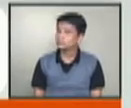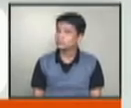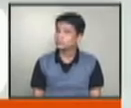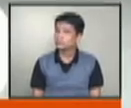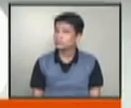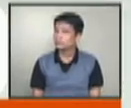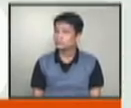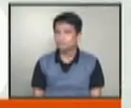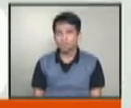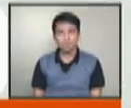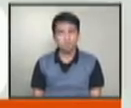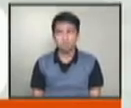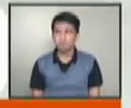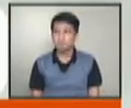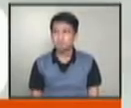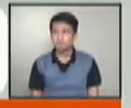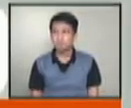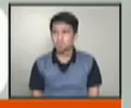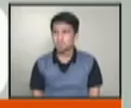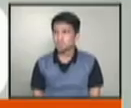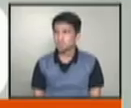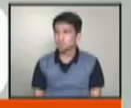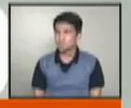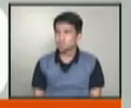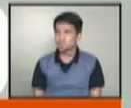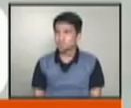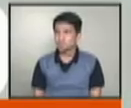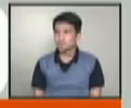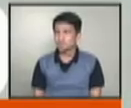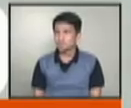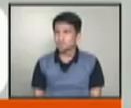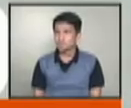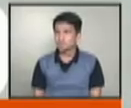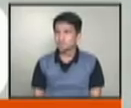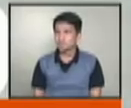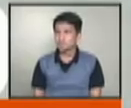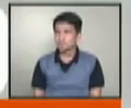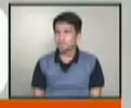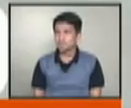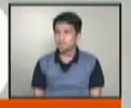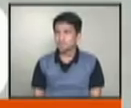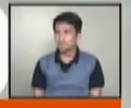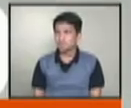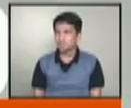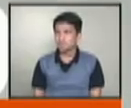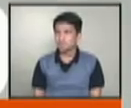Ano bang Spanya? Ha? Ano video niyo? Oo.